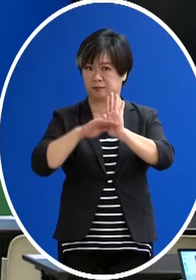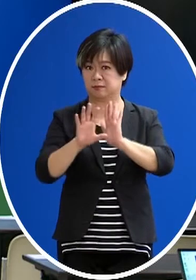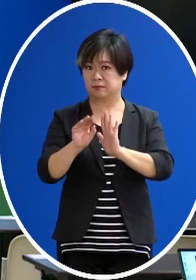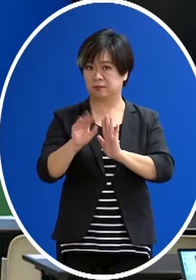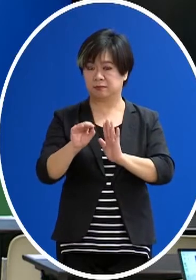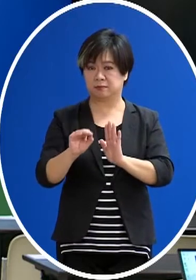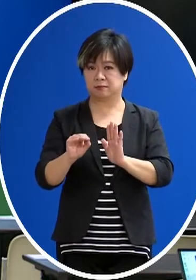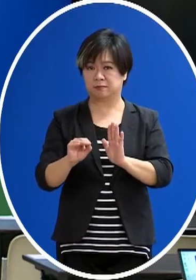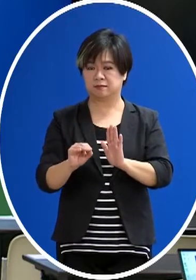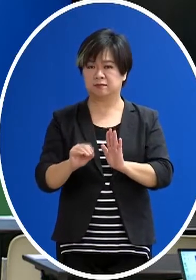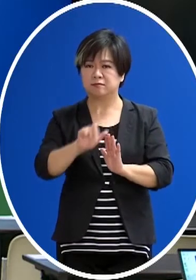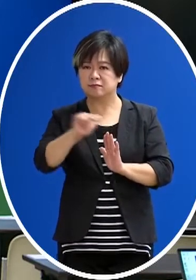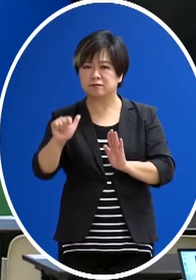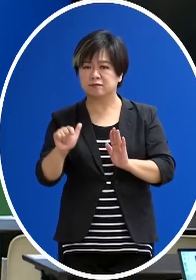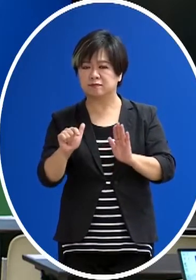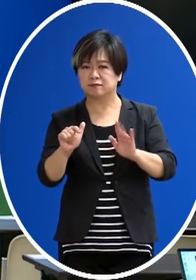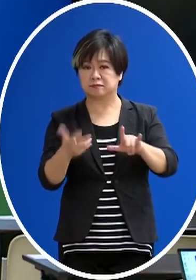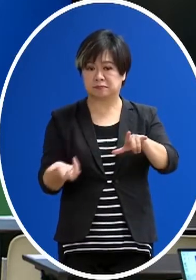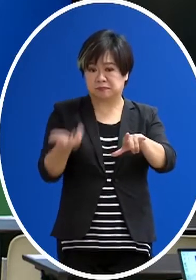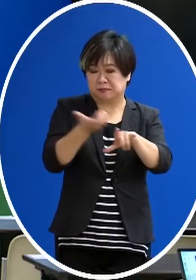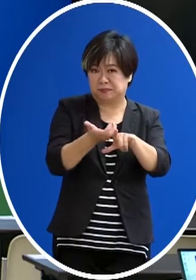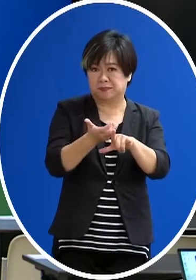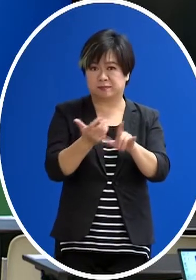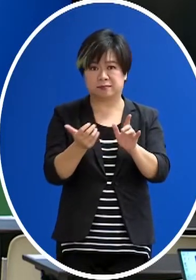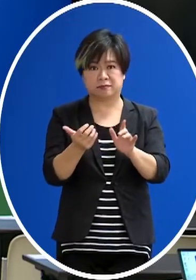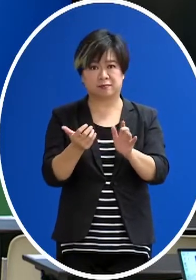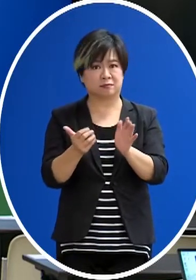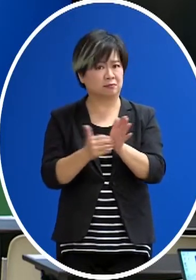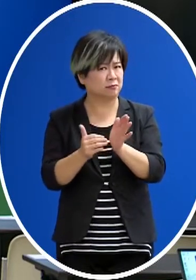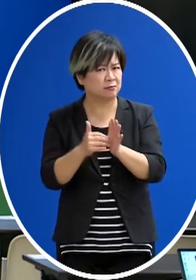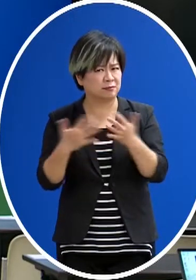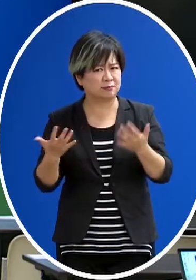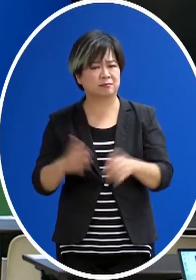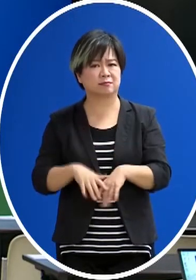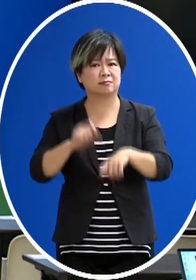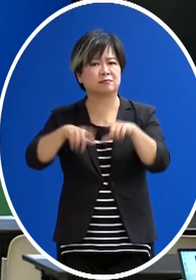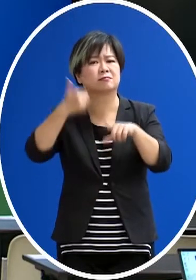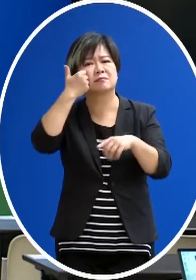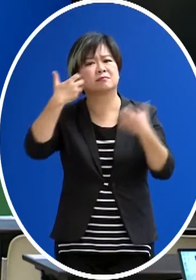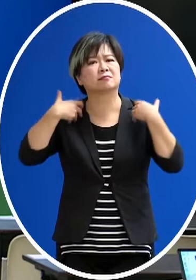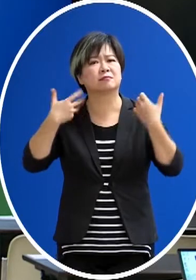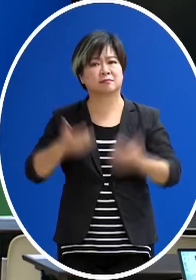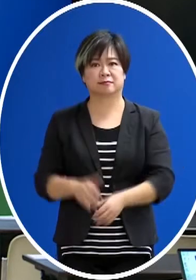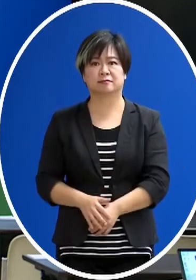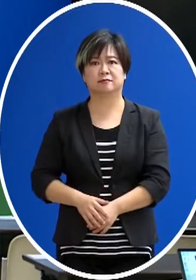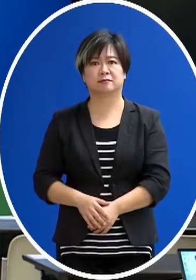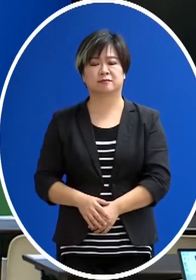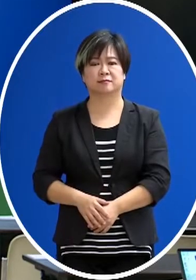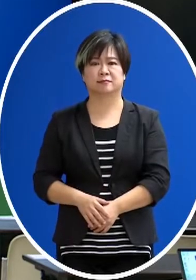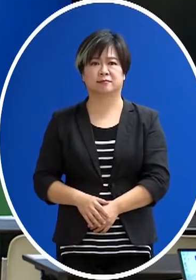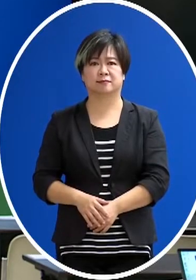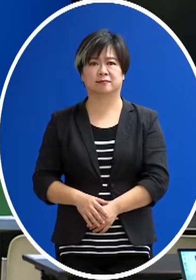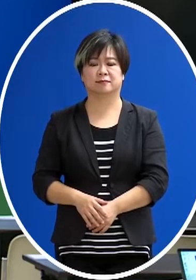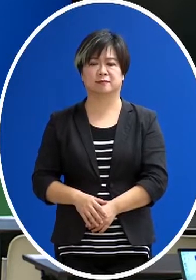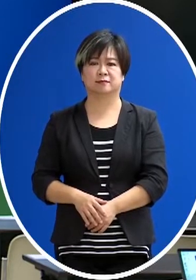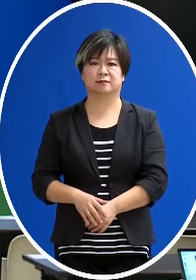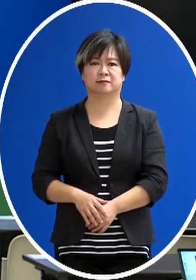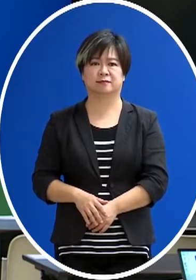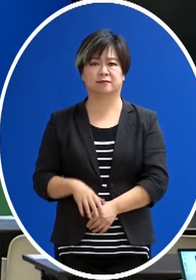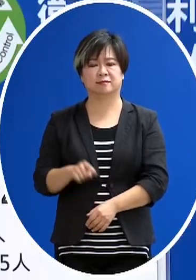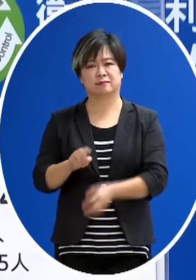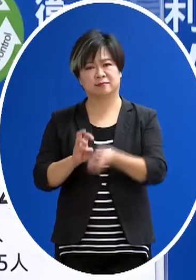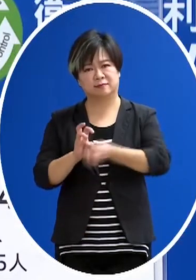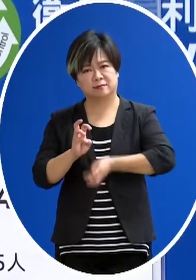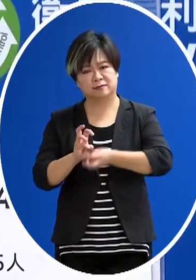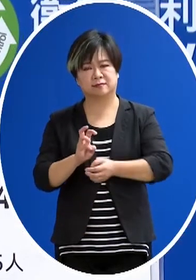那个设备的准备，还是以哪一家为主这样？ 好，这两个哈，大概对于各种不